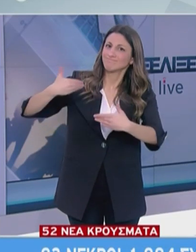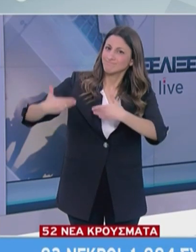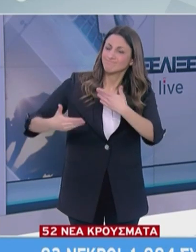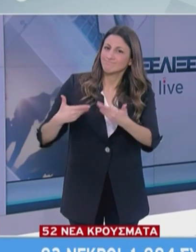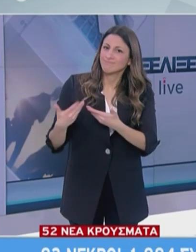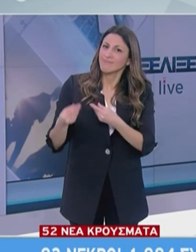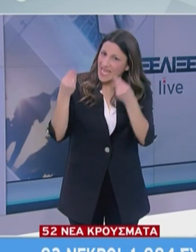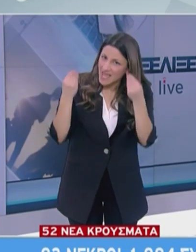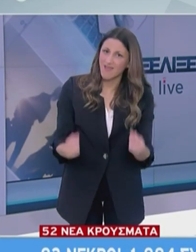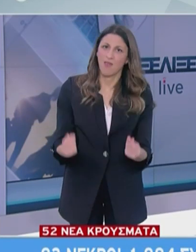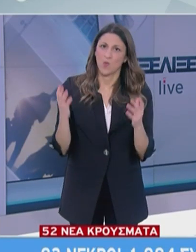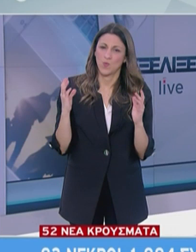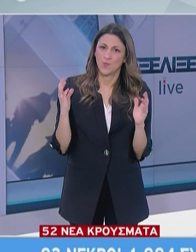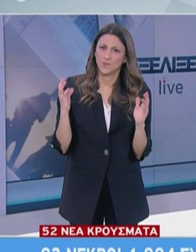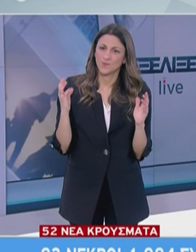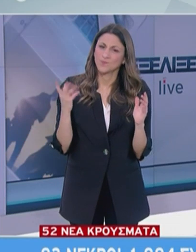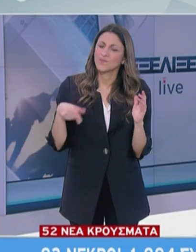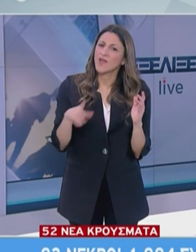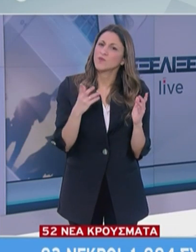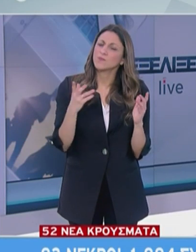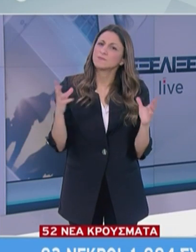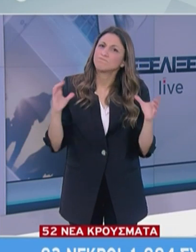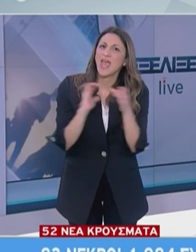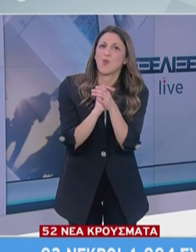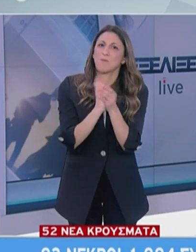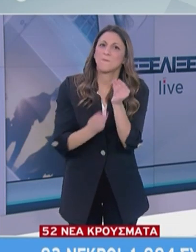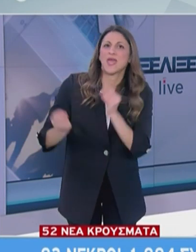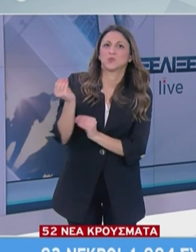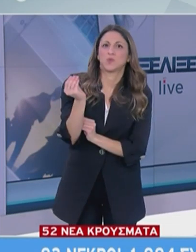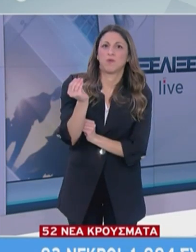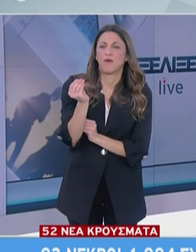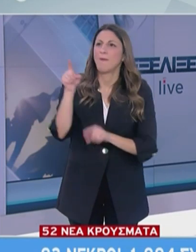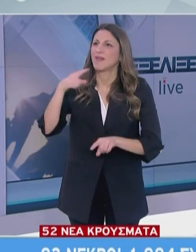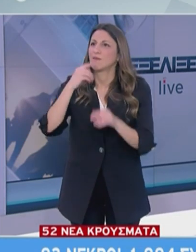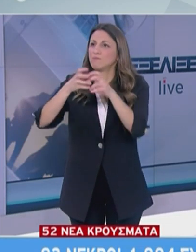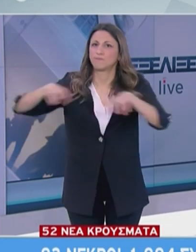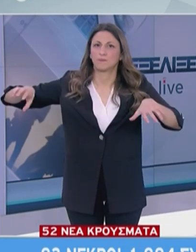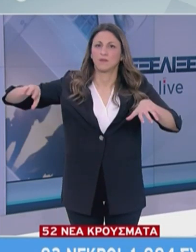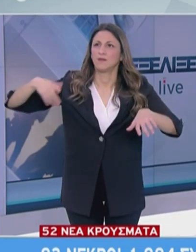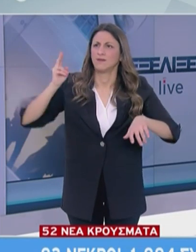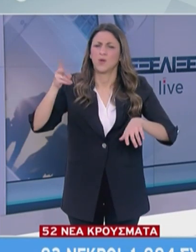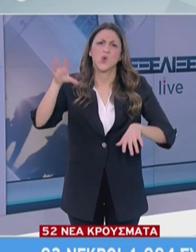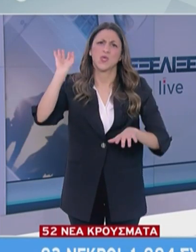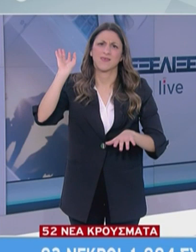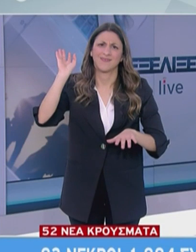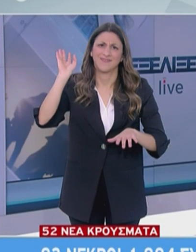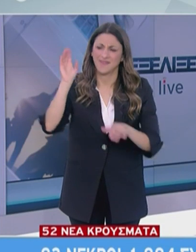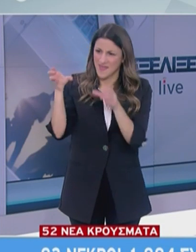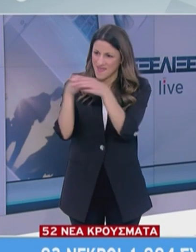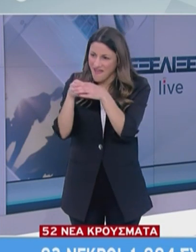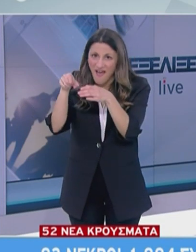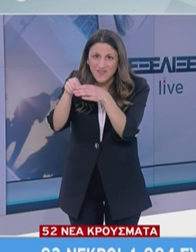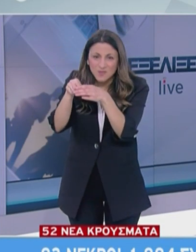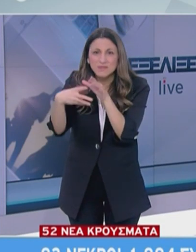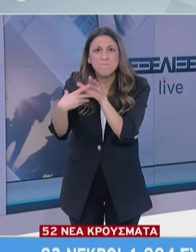περισσότερο, ότι θα είναι κάτι που θα διχάσει τον κόσμο. Θα είναι κάτι που θα πρέπει να ενώσει ακόμα περισσότερο τον κόσμο. Να αυτοί οι άνθρωποι που πέρασαν τον ιό, νίκησαν τον